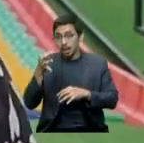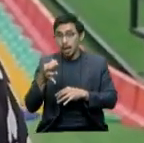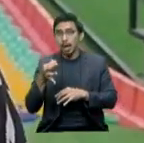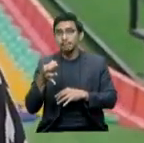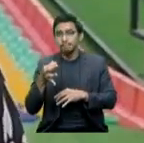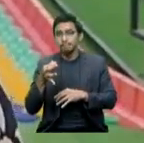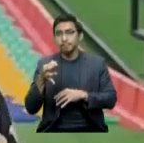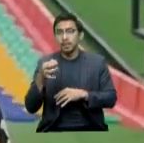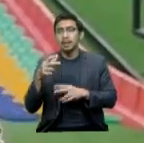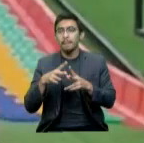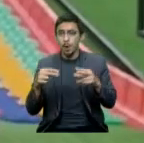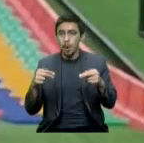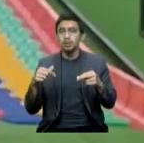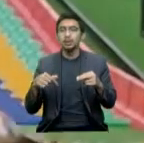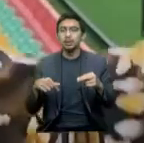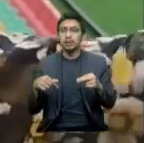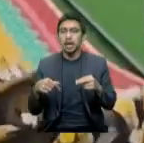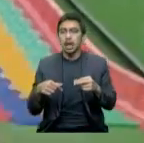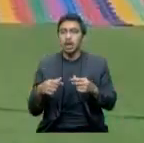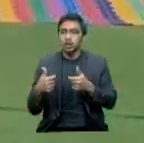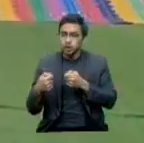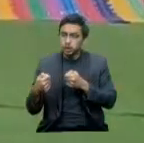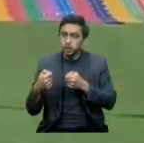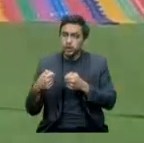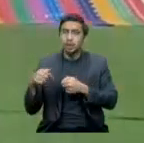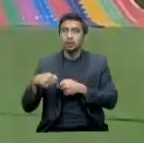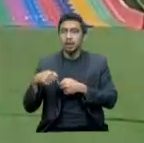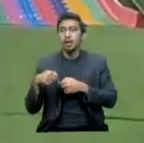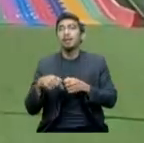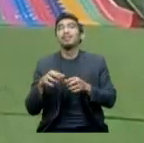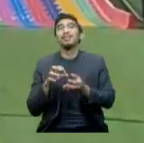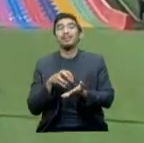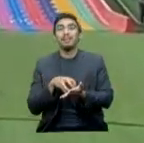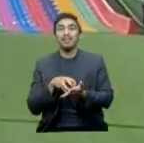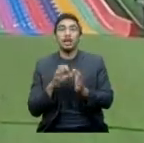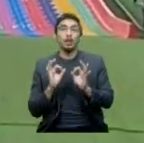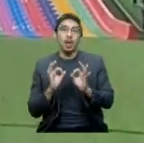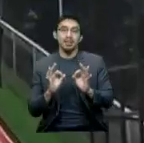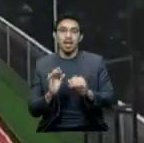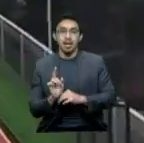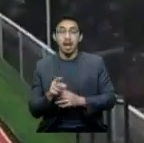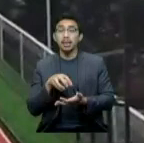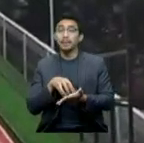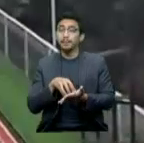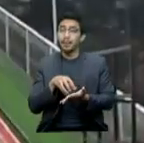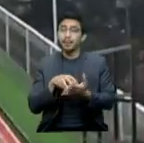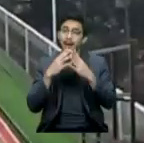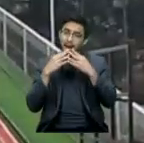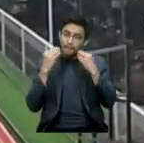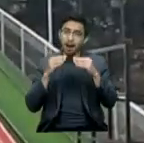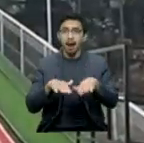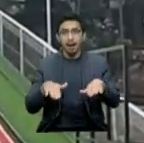tidak ke mall terus, tidak main gadget terus, jadi kita ada edukasi di sini. Wahana ramah anak dan robot T-Rex yang bergerak di bawah rainbow